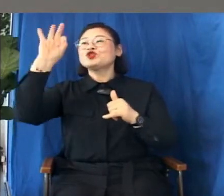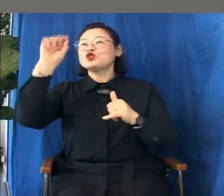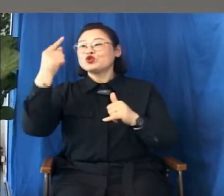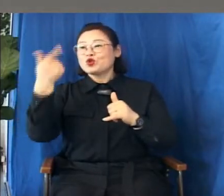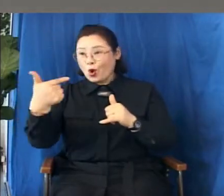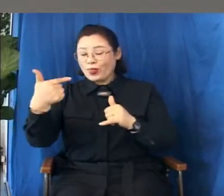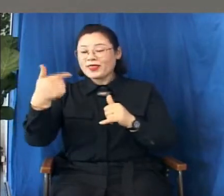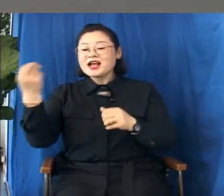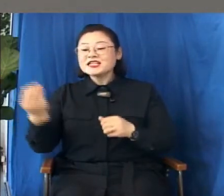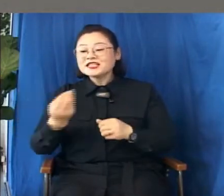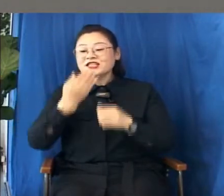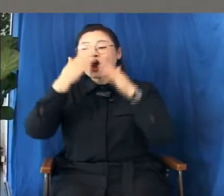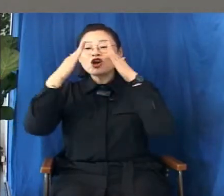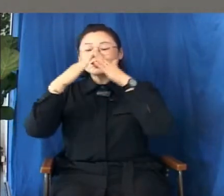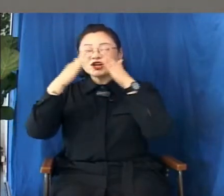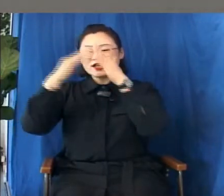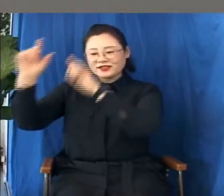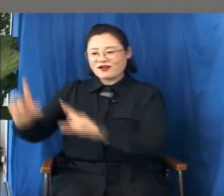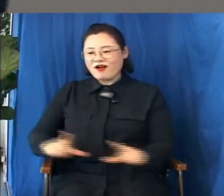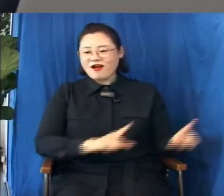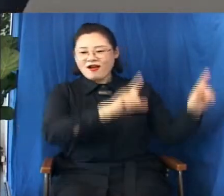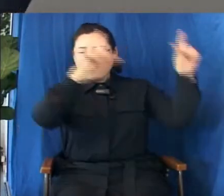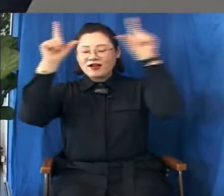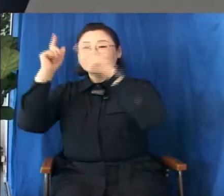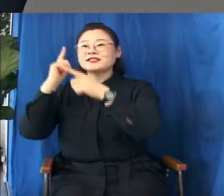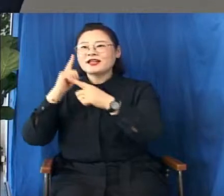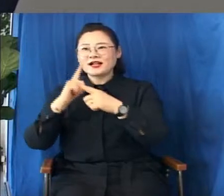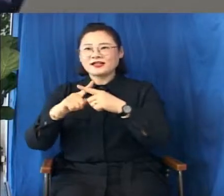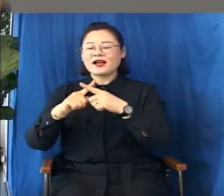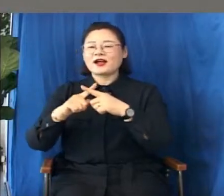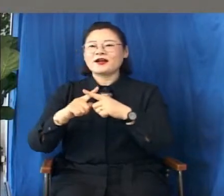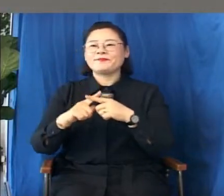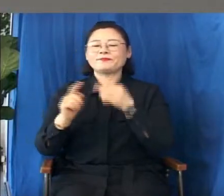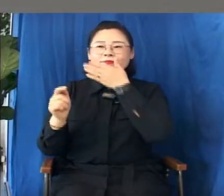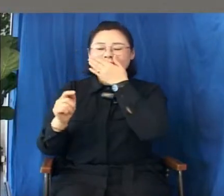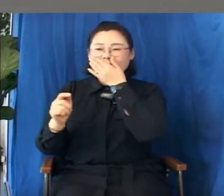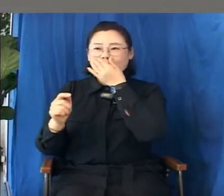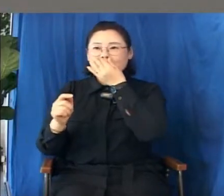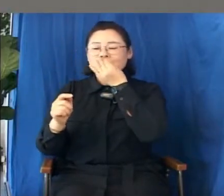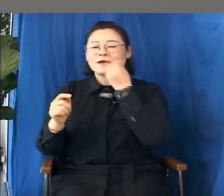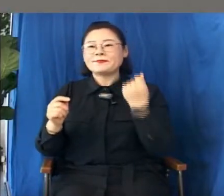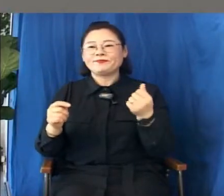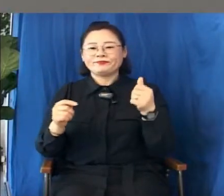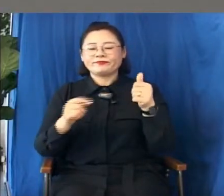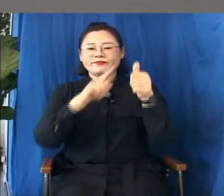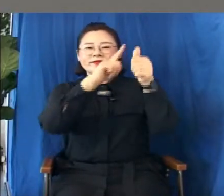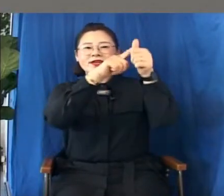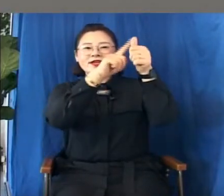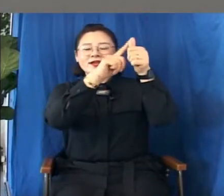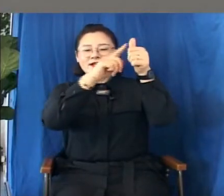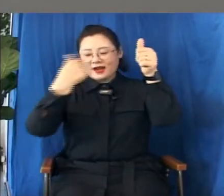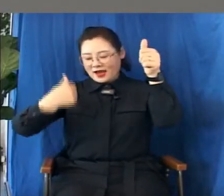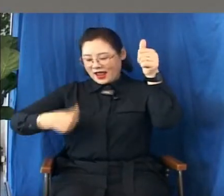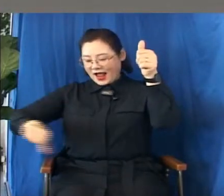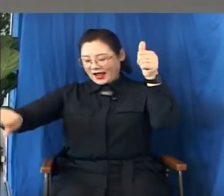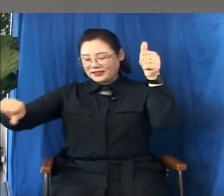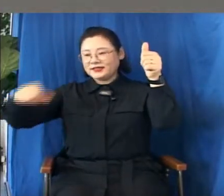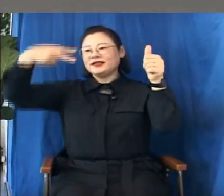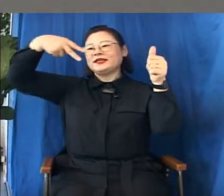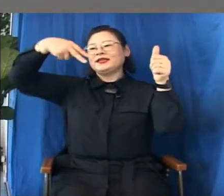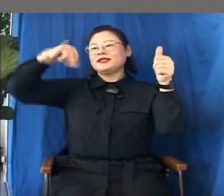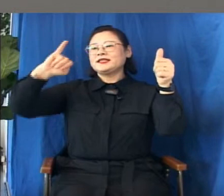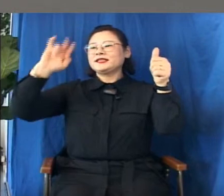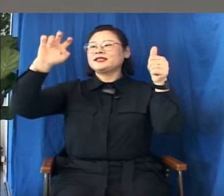생활하다가 이제는 그 아들도 아버지의 그 사명을 받아서 백성들에게 율법을 가르치는 그런 일을 하다가 이제